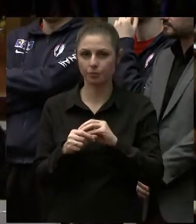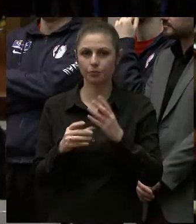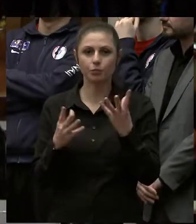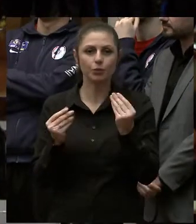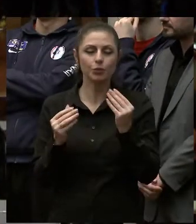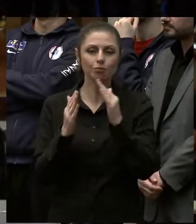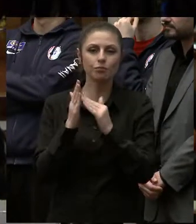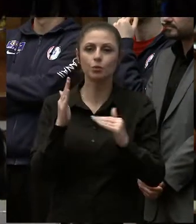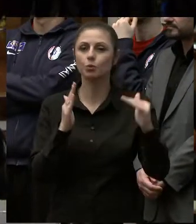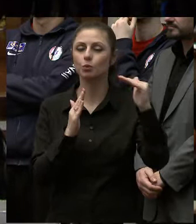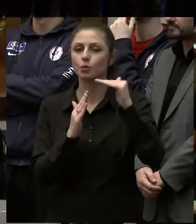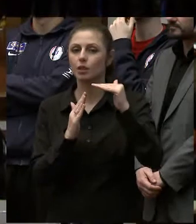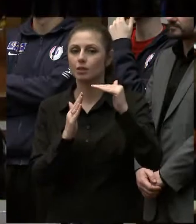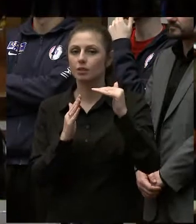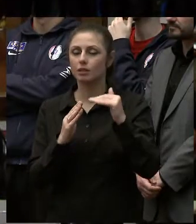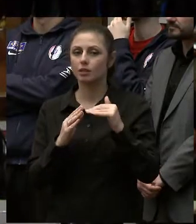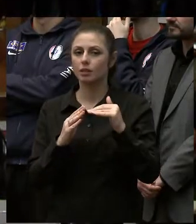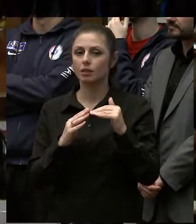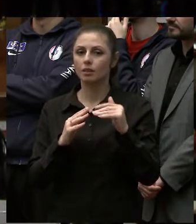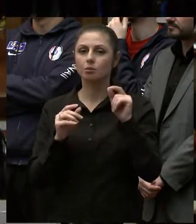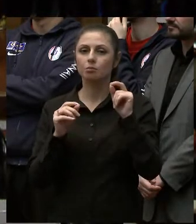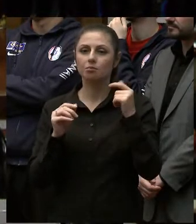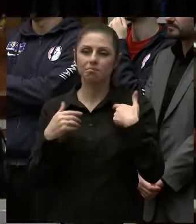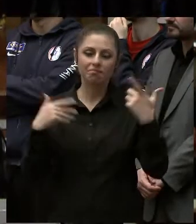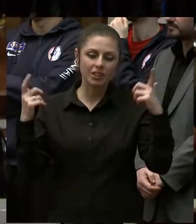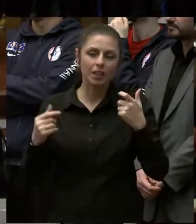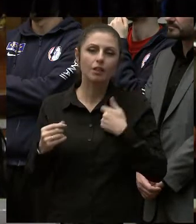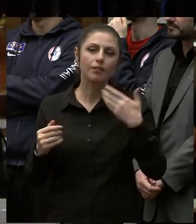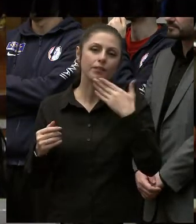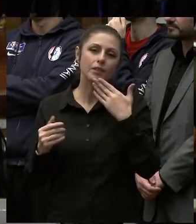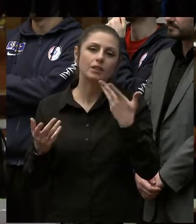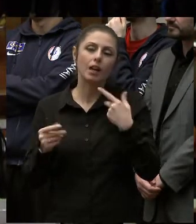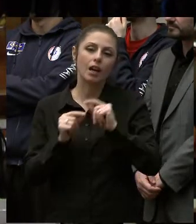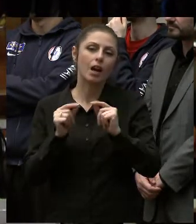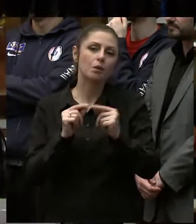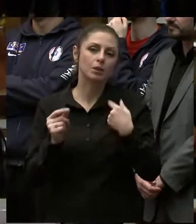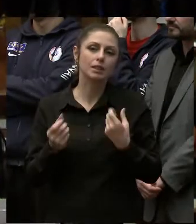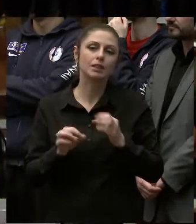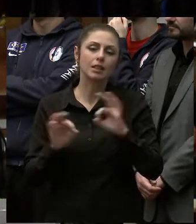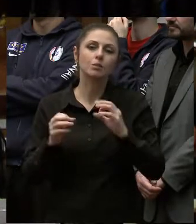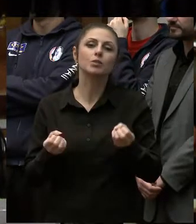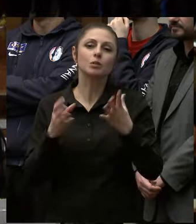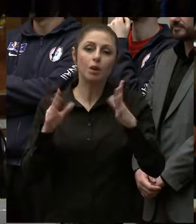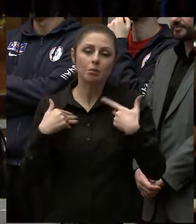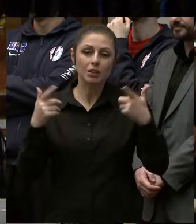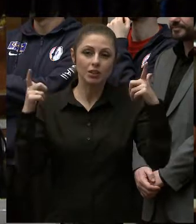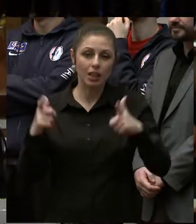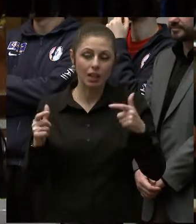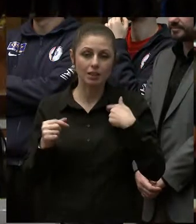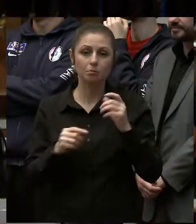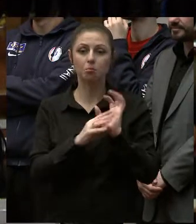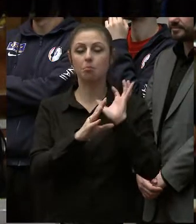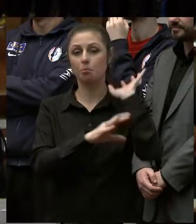çok daha üzerinde, yani şehrimizin imkanları buna yeterli değildir ekonomik olarak, ama şehrimizin basketbol